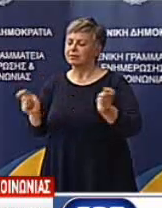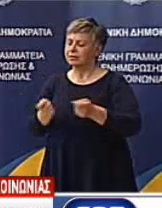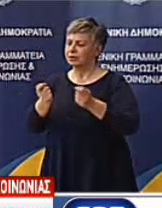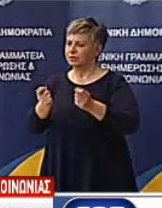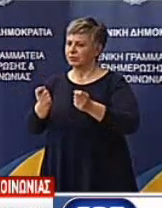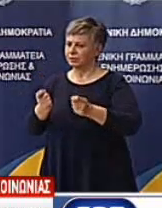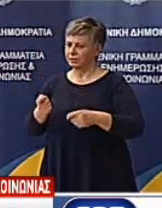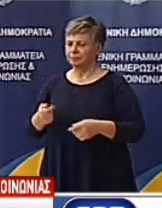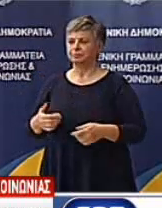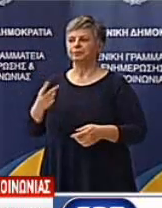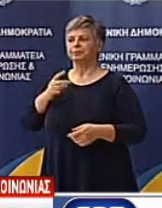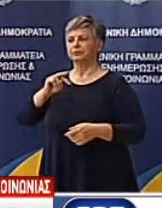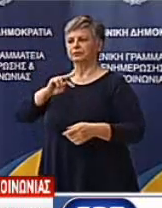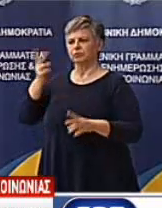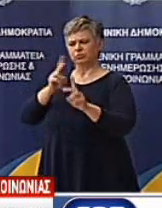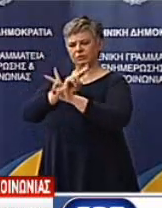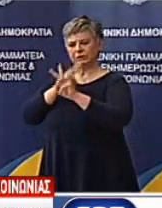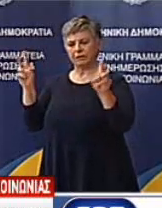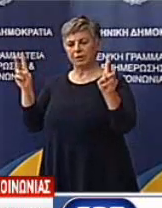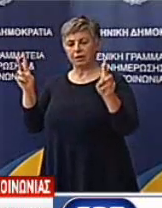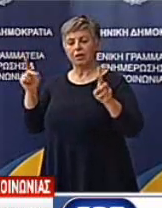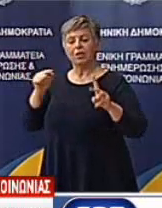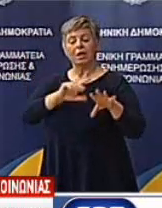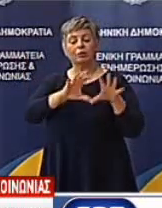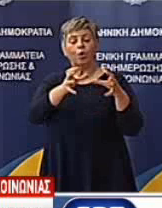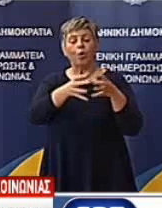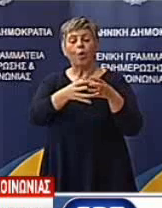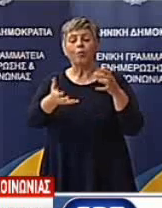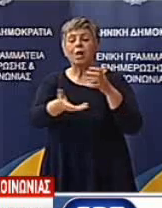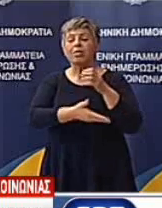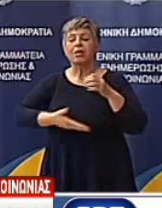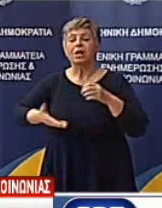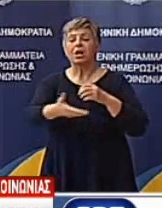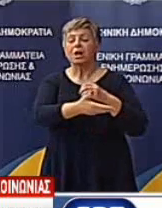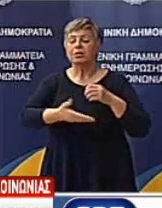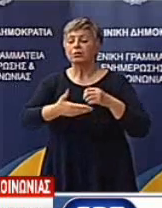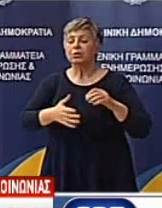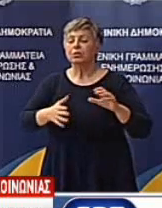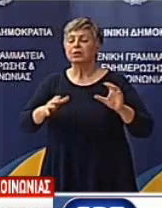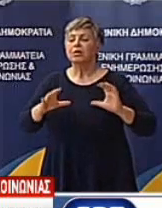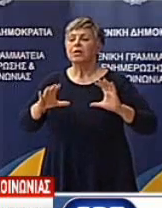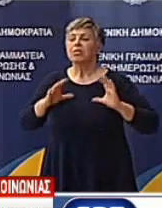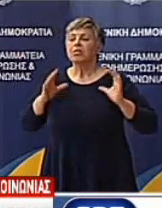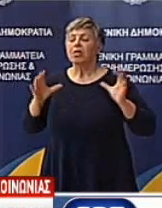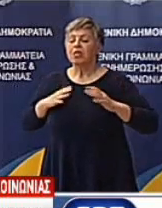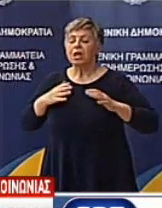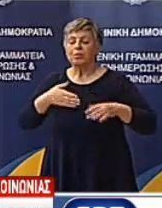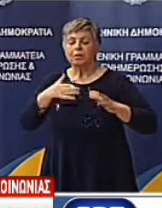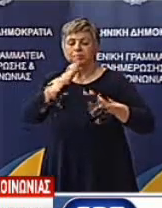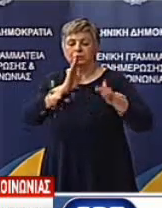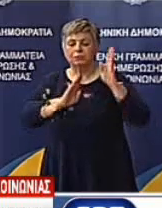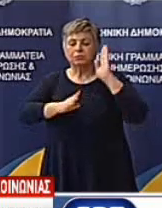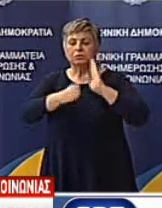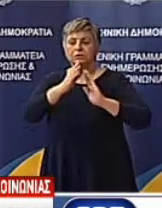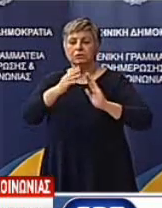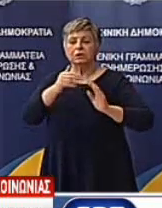αγροτικό κίνημα και την αγωνία των αγροτών να μην τους συμβούν και άλλα χειρότερα σαν αυτά τα οποία τους συμβαίνουν